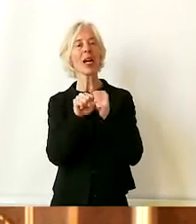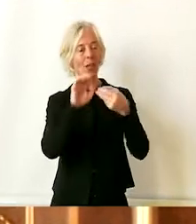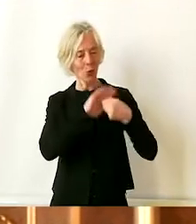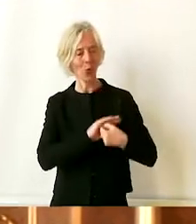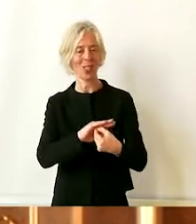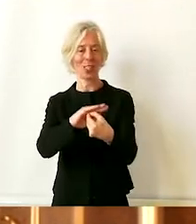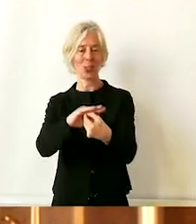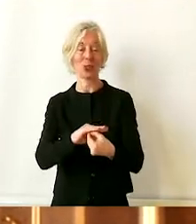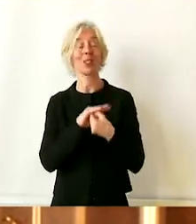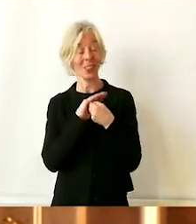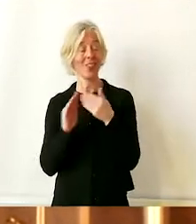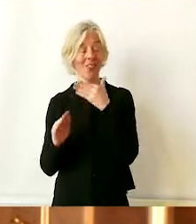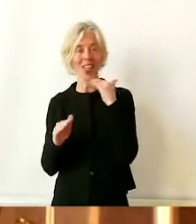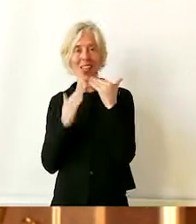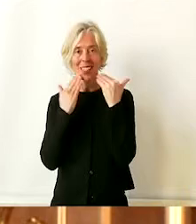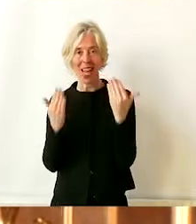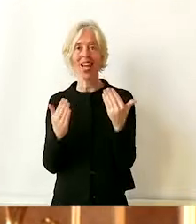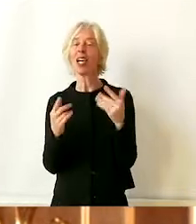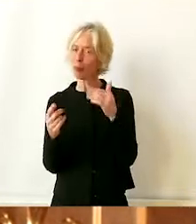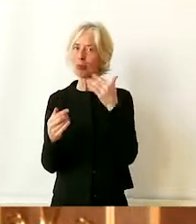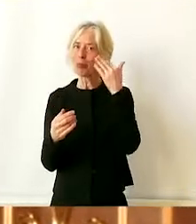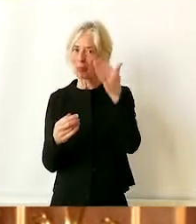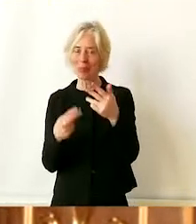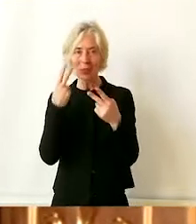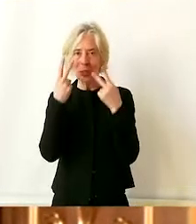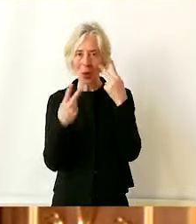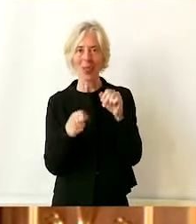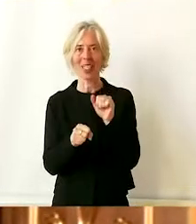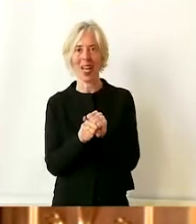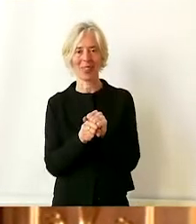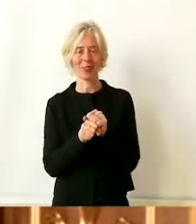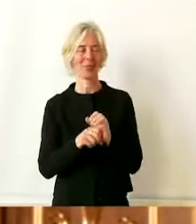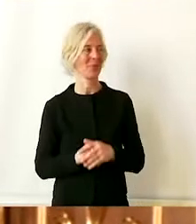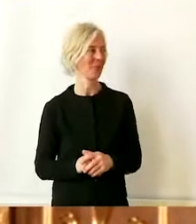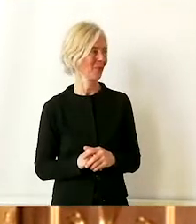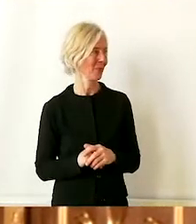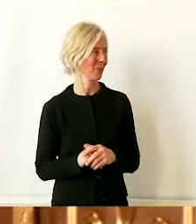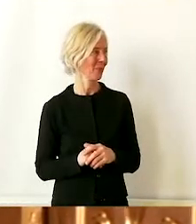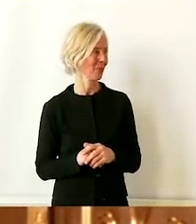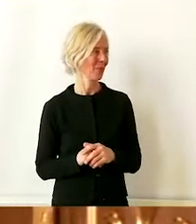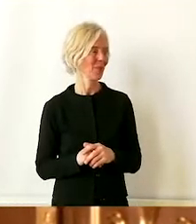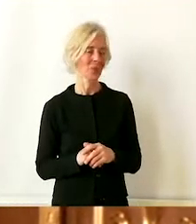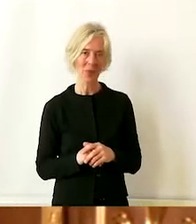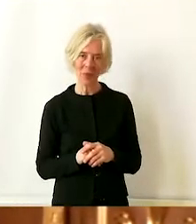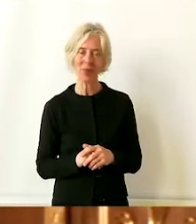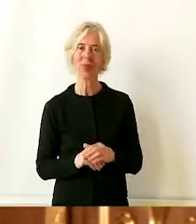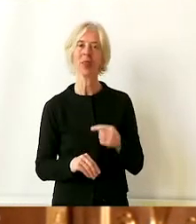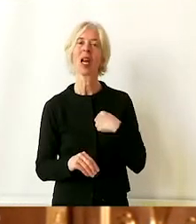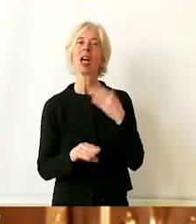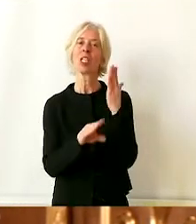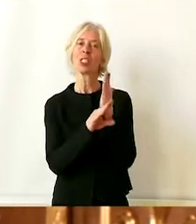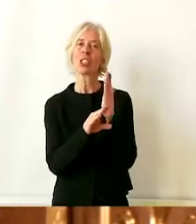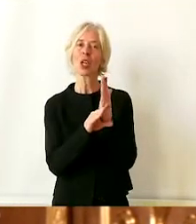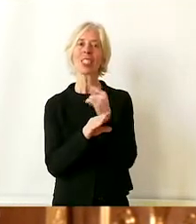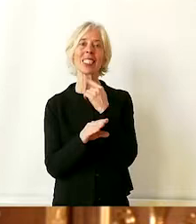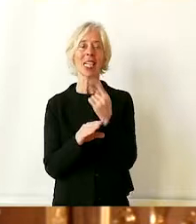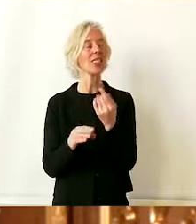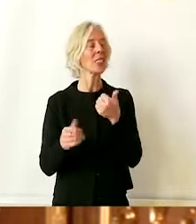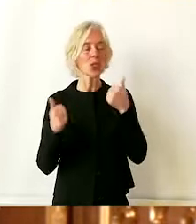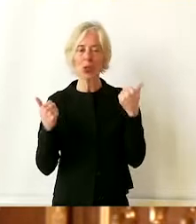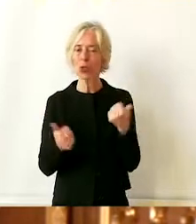was können wir hier im Klimapakt leisten. Wie schon erwähnt, wir haben jetzt schon Netzwerkeffekte, wir